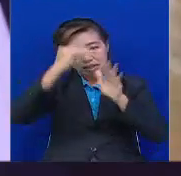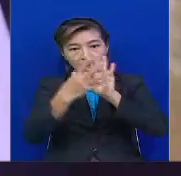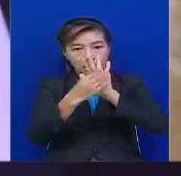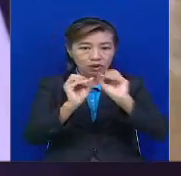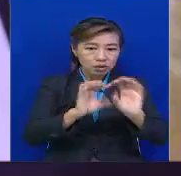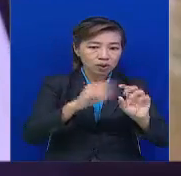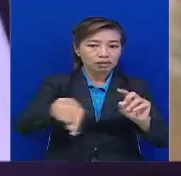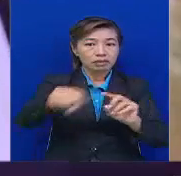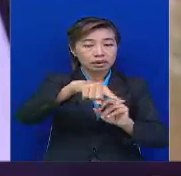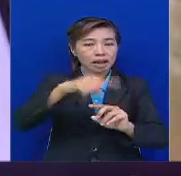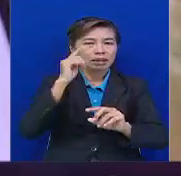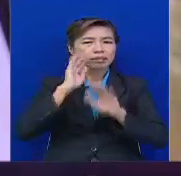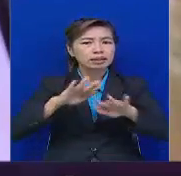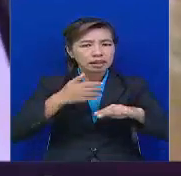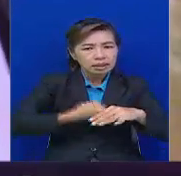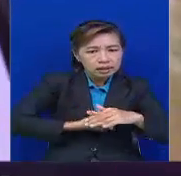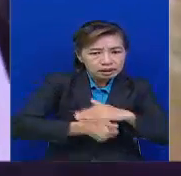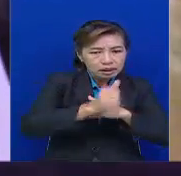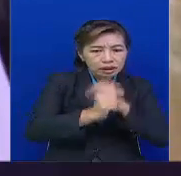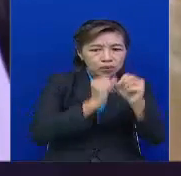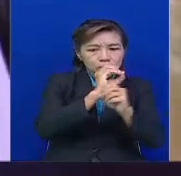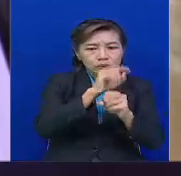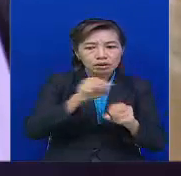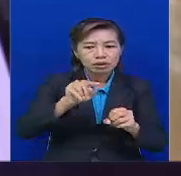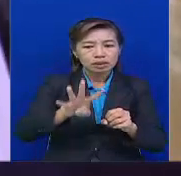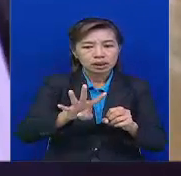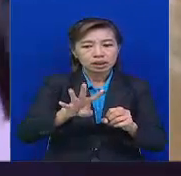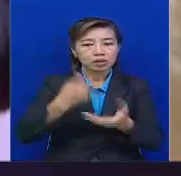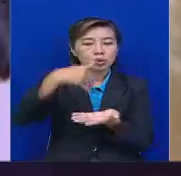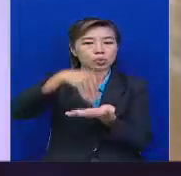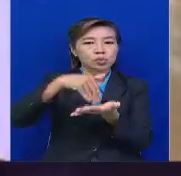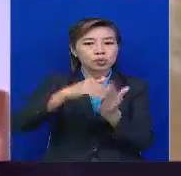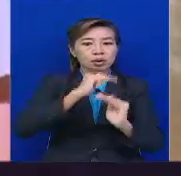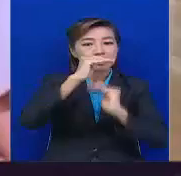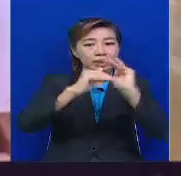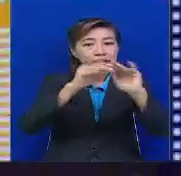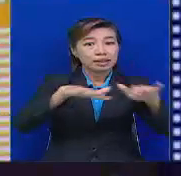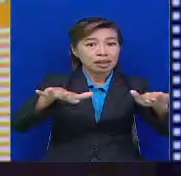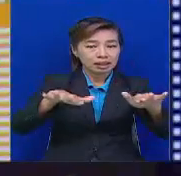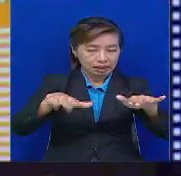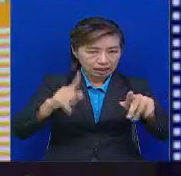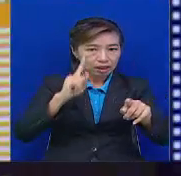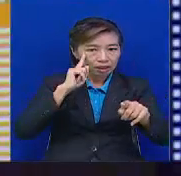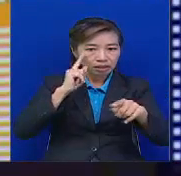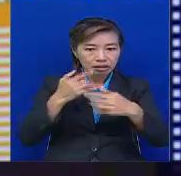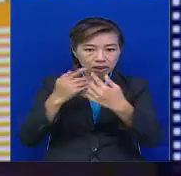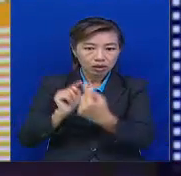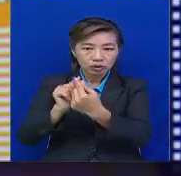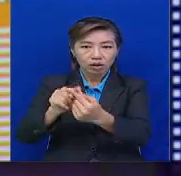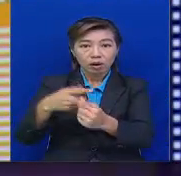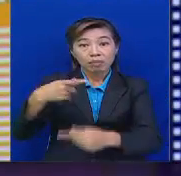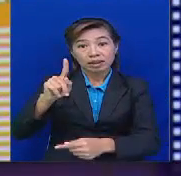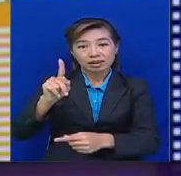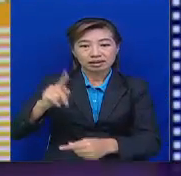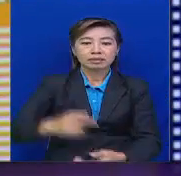ฐมวัยหรือเด็กอายุแรกเกิดถึง4ปีในศูนย์พัฒนาเด็กก่อนเข้าศึกษาประถมศึกษาปีที่1 แปลว่ามันเป็